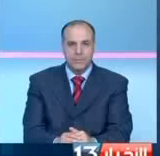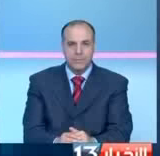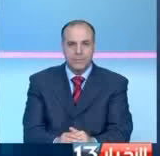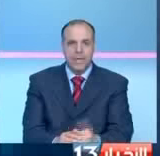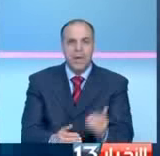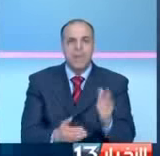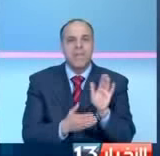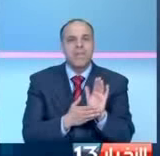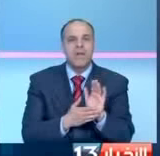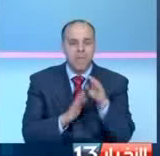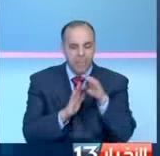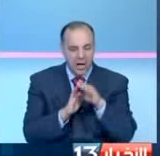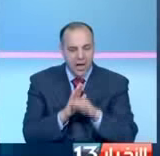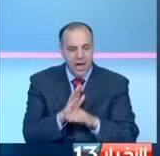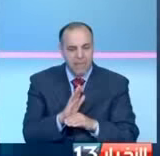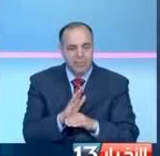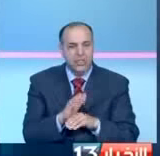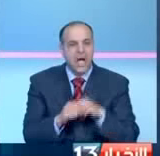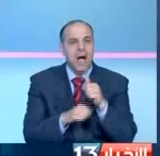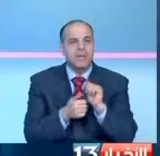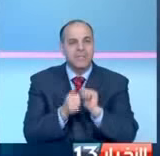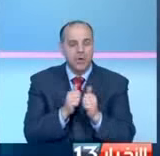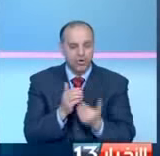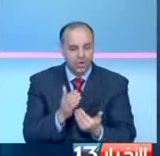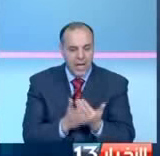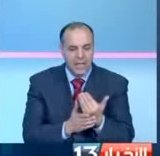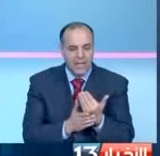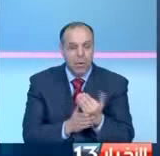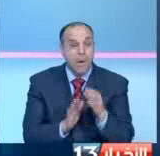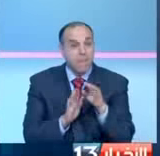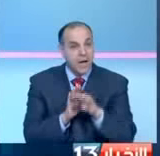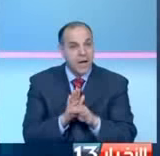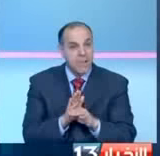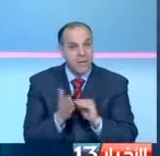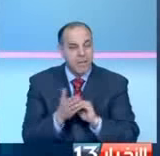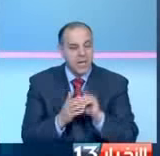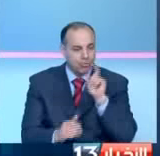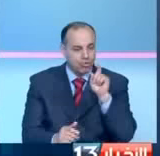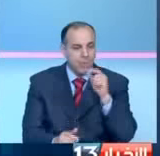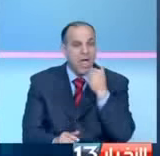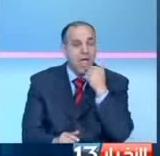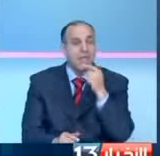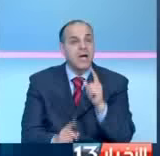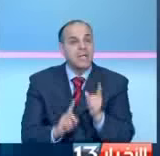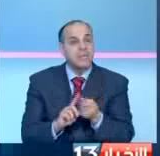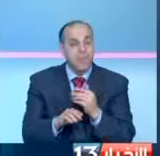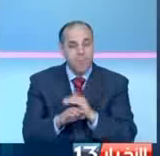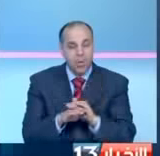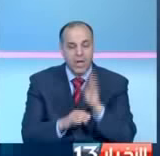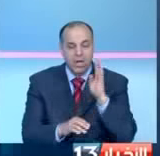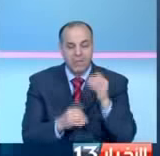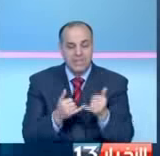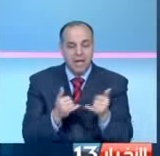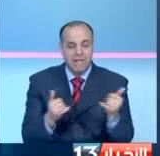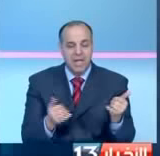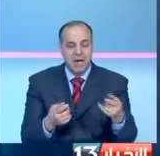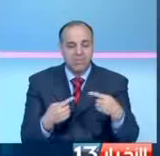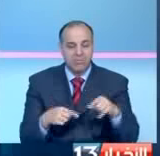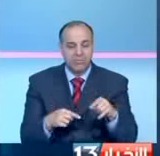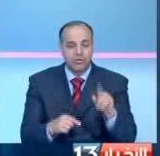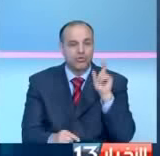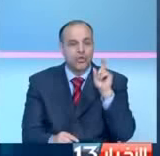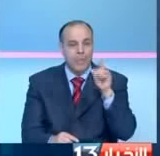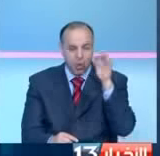مثل تحديد رزنامة الموسم الرياضي الجديد واستراتيجية المكتب الجامعي أهم محاور الندوة الصحفية التي عقدتها